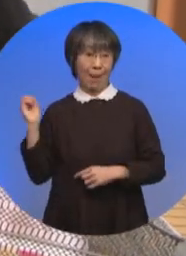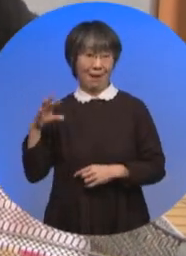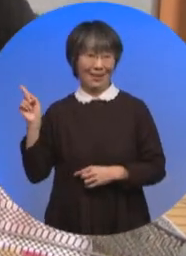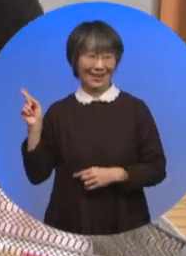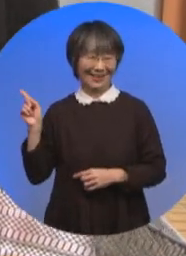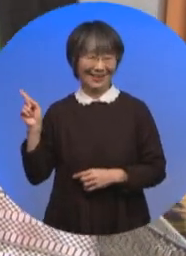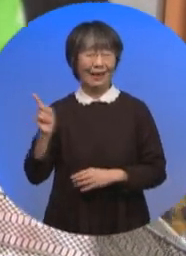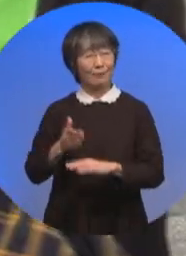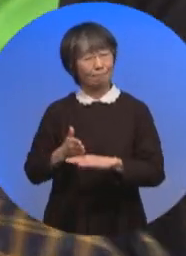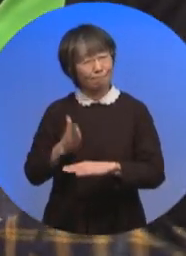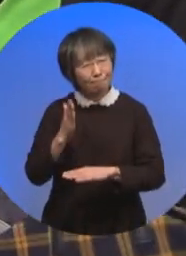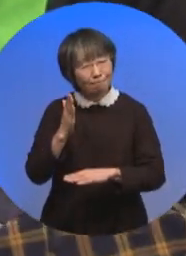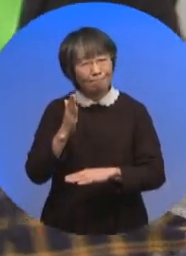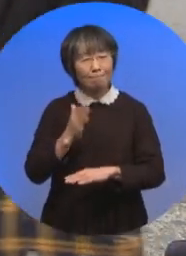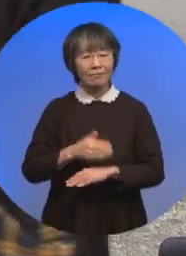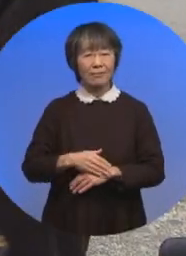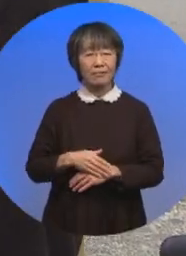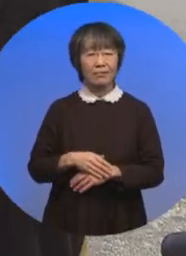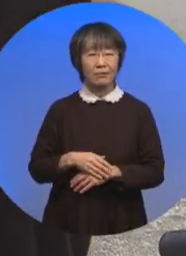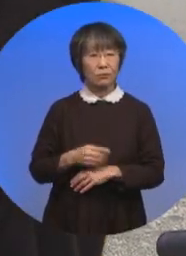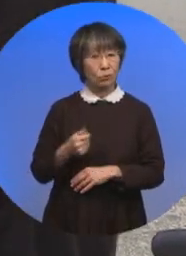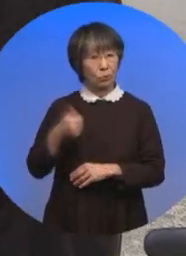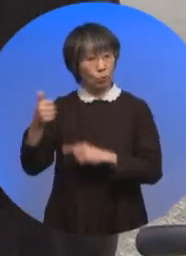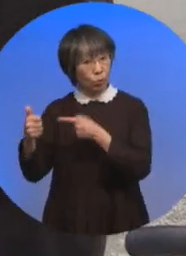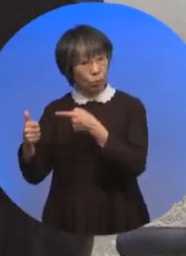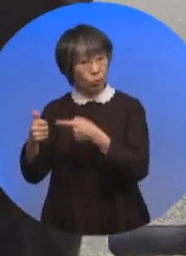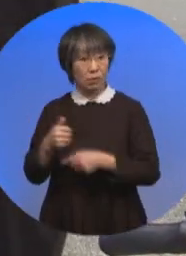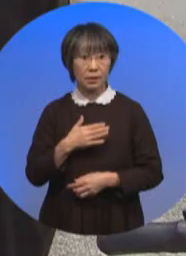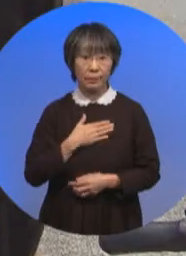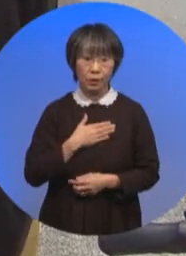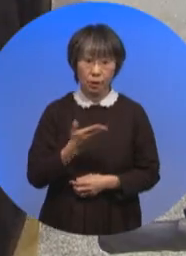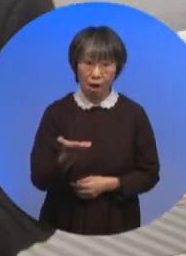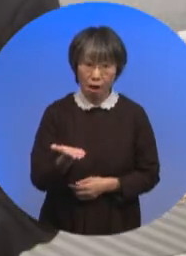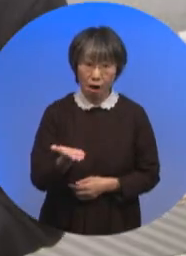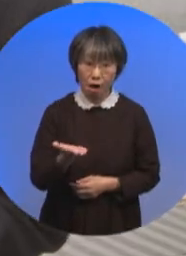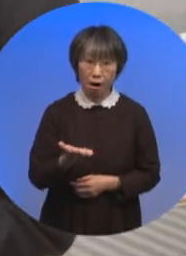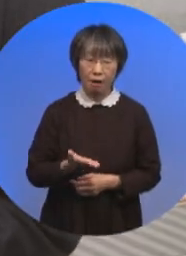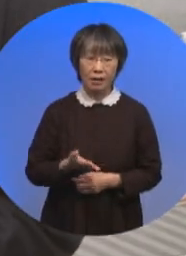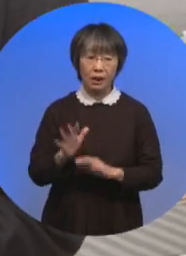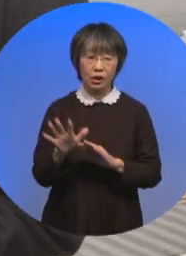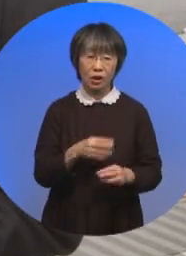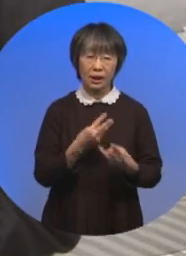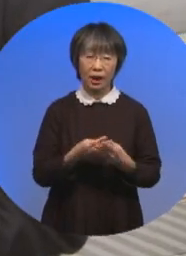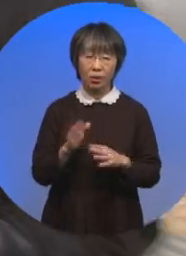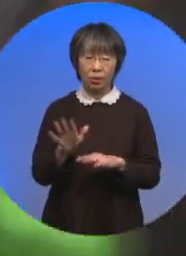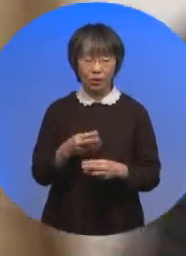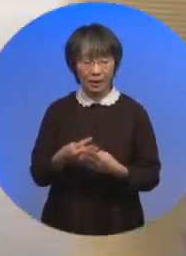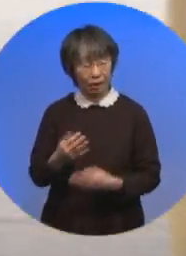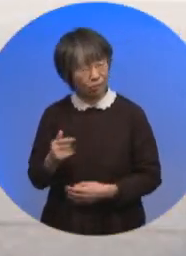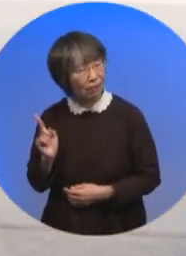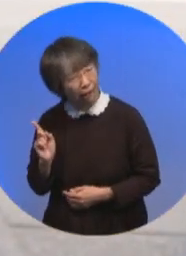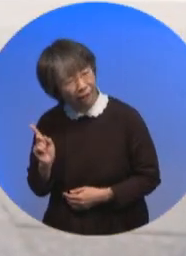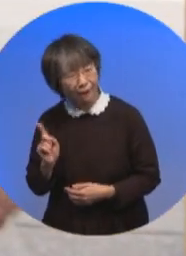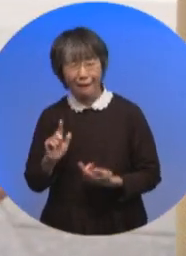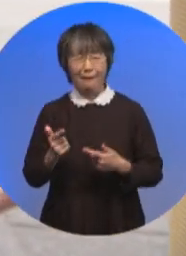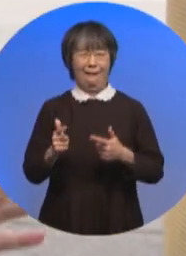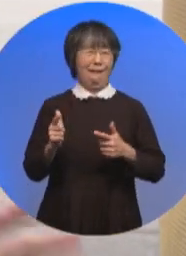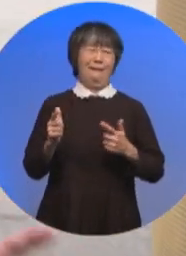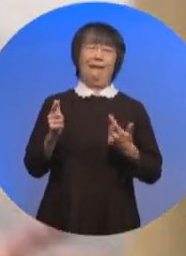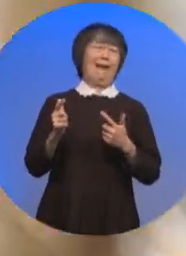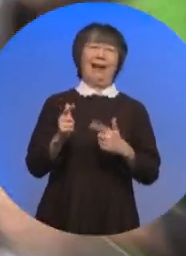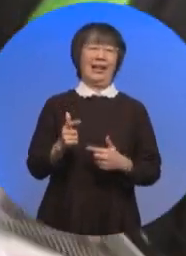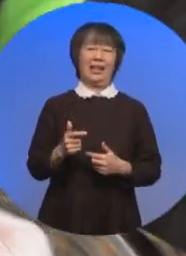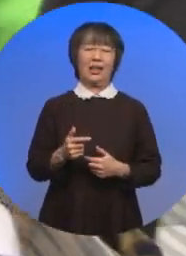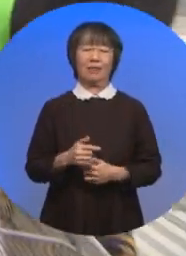嬉しい、ありがとうございます。お母さん、逆にちゃん、こちらの方お名前分かりますか。 すいません。 スイタのスイタ君。 スイタのスイタ君。俺ゆるキャラちゃう